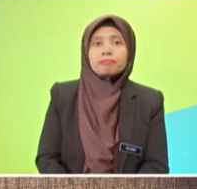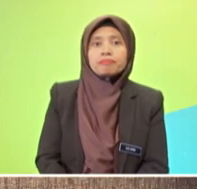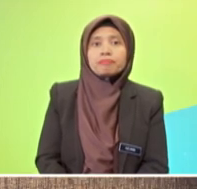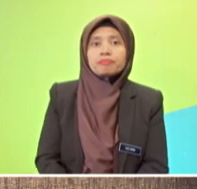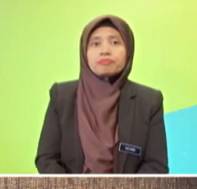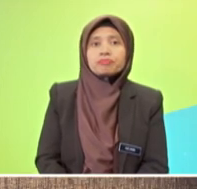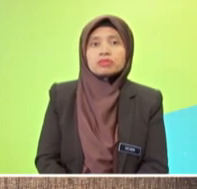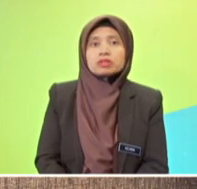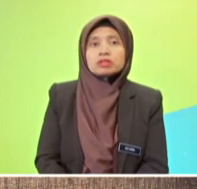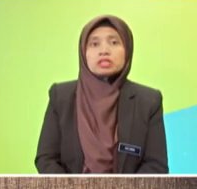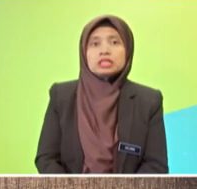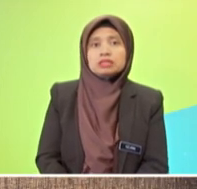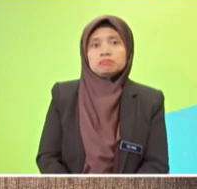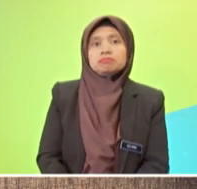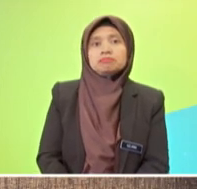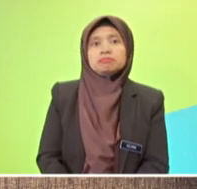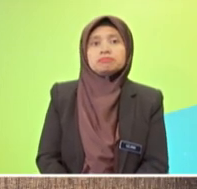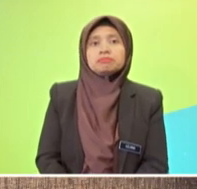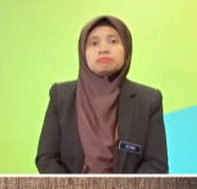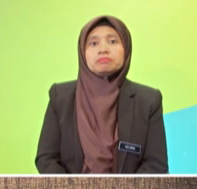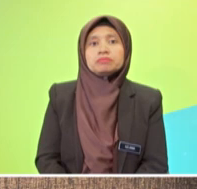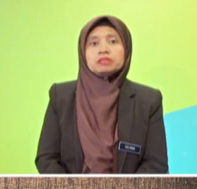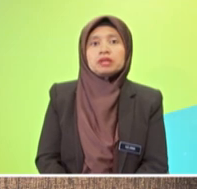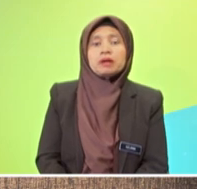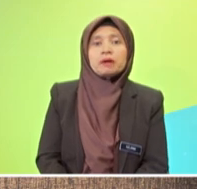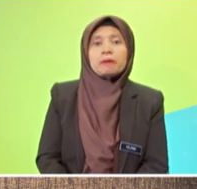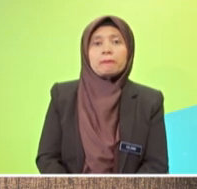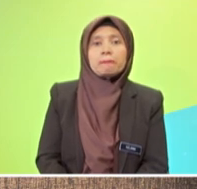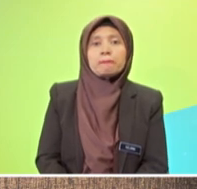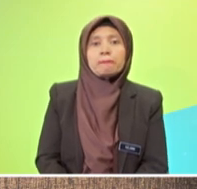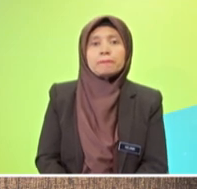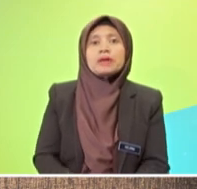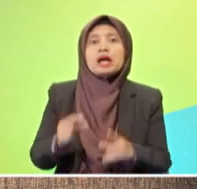kayak hendak mencoba jago baik silahkan